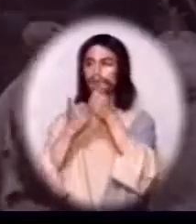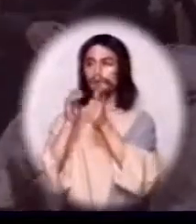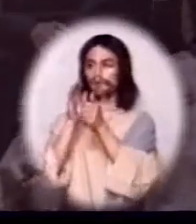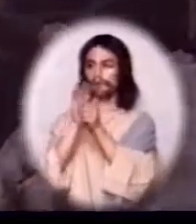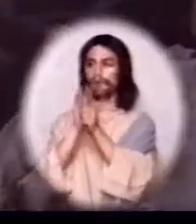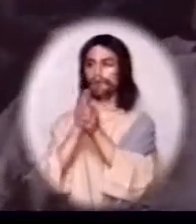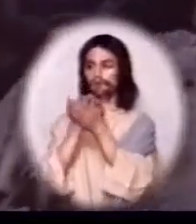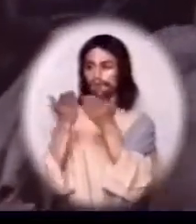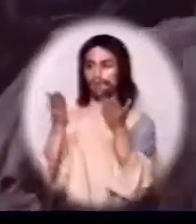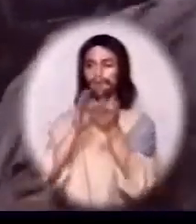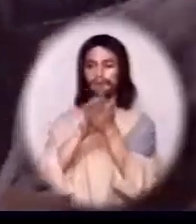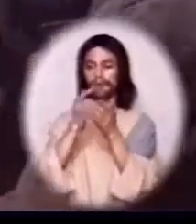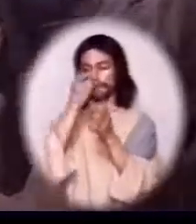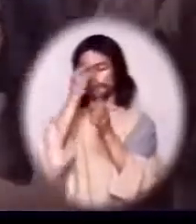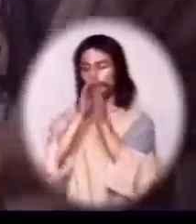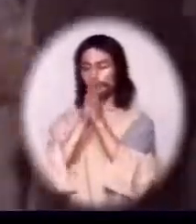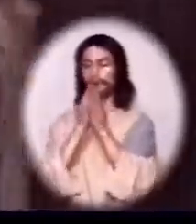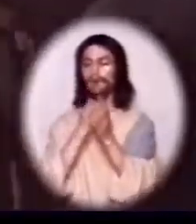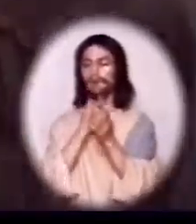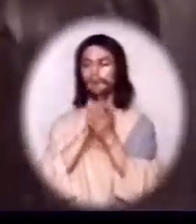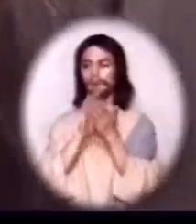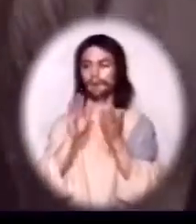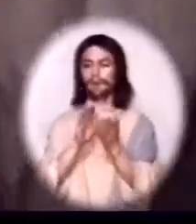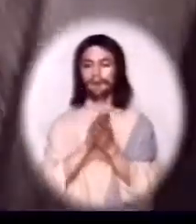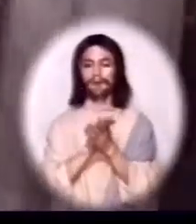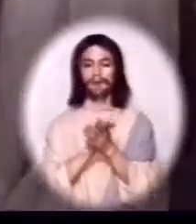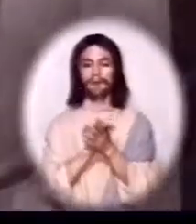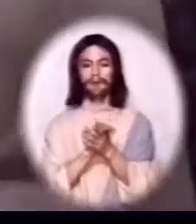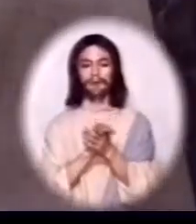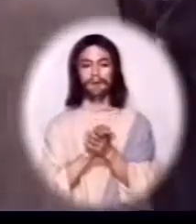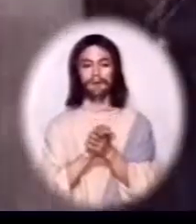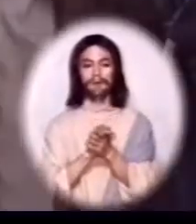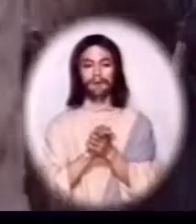하나님이 도와주실 거예요. 기도하겠어요.